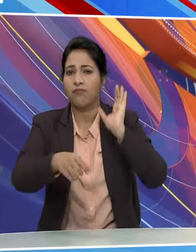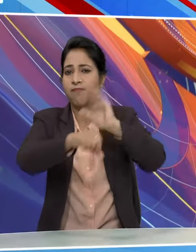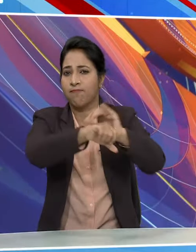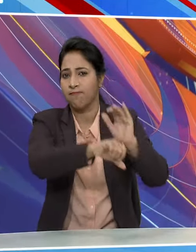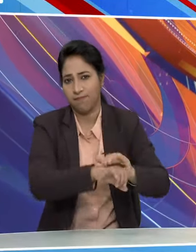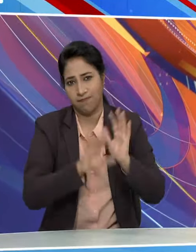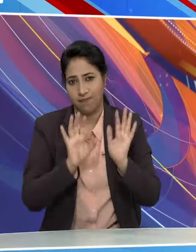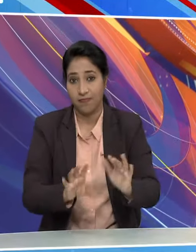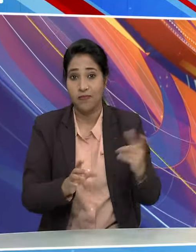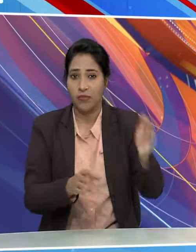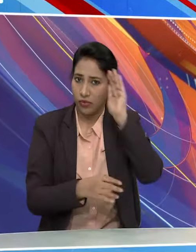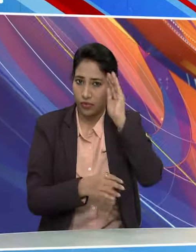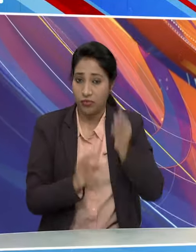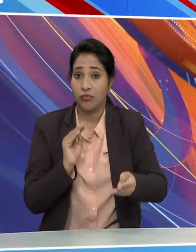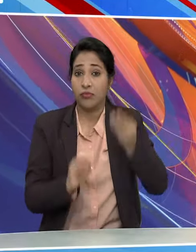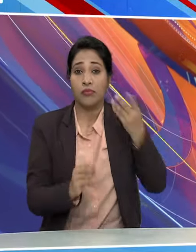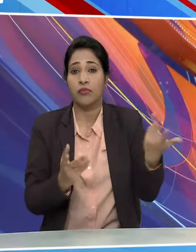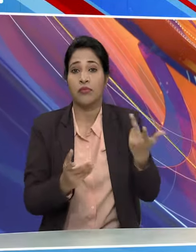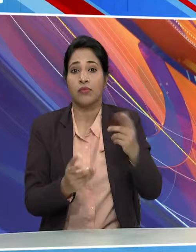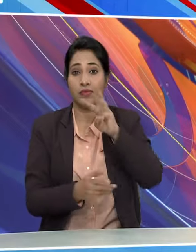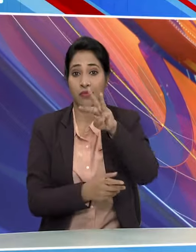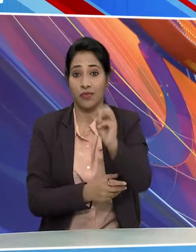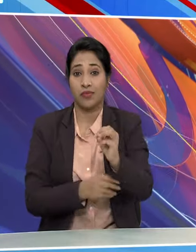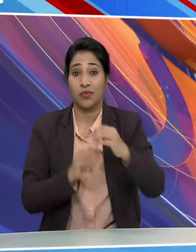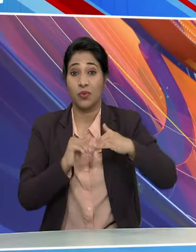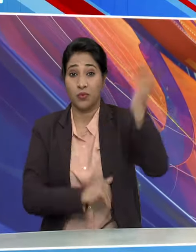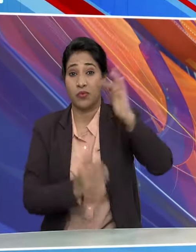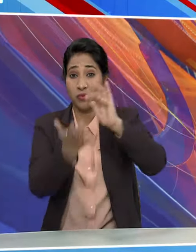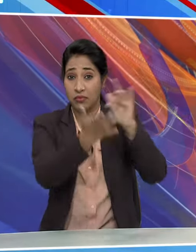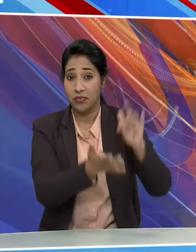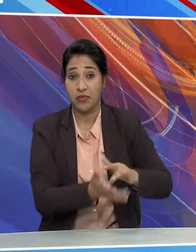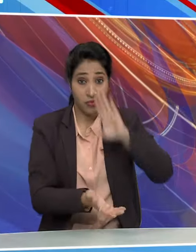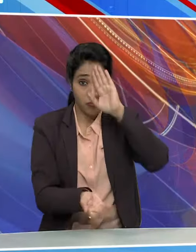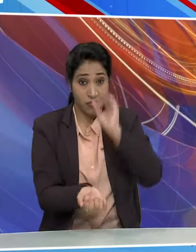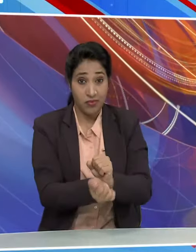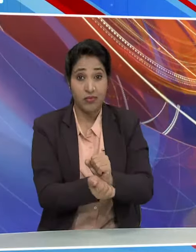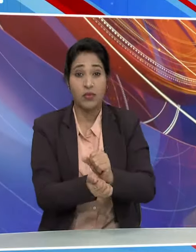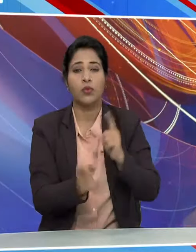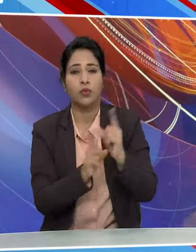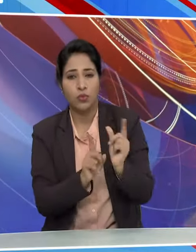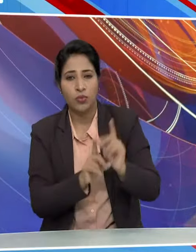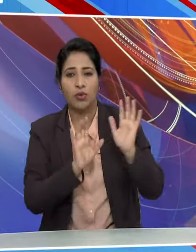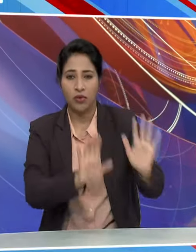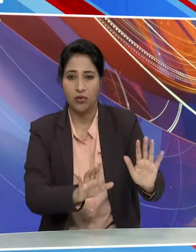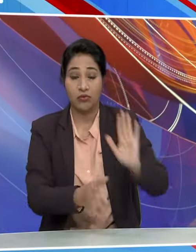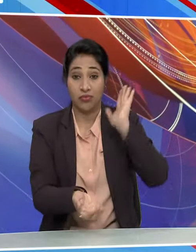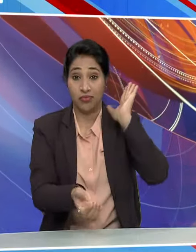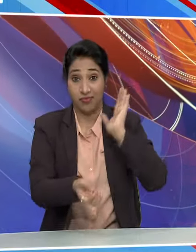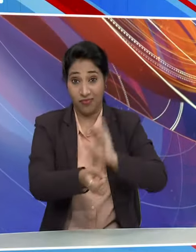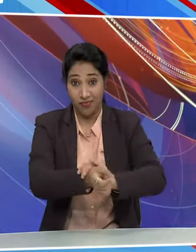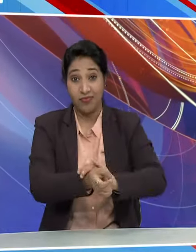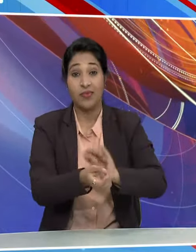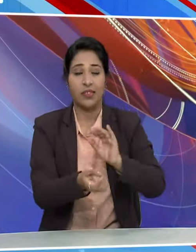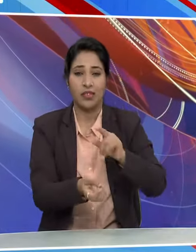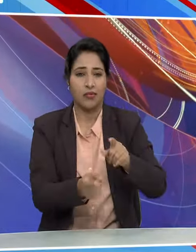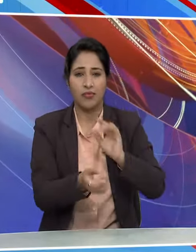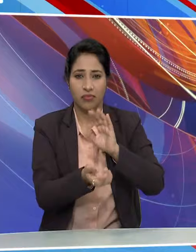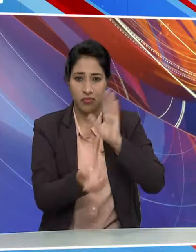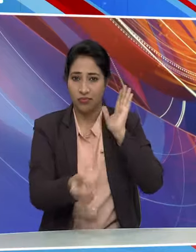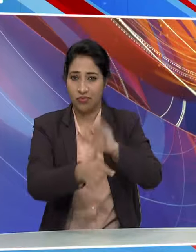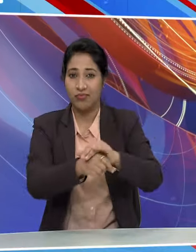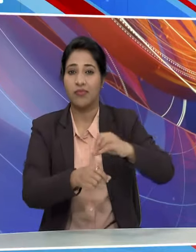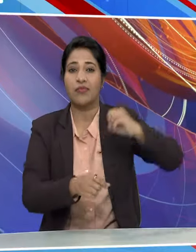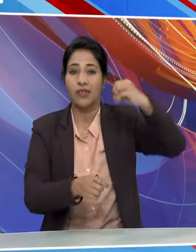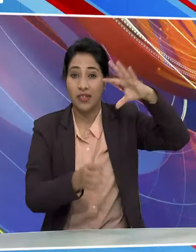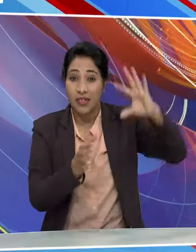है। जानकारी के मुताबिक 30 से ज्यादा जगहों पर पुलिस ने कार्यवाही की है। छापामारी के दौरान